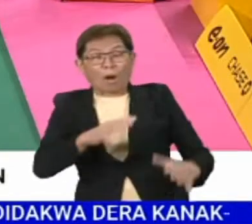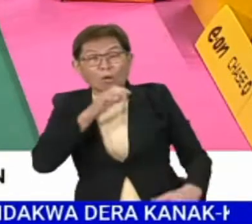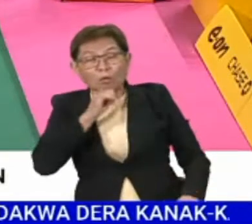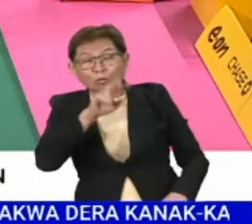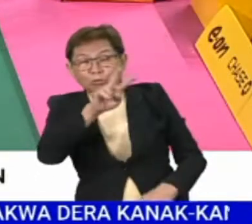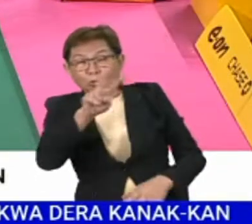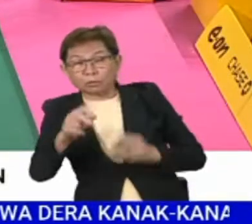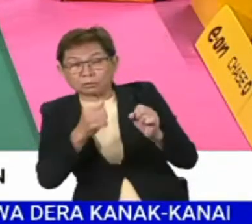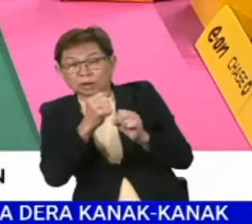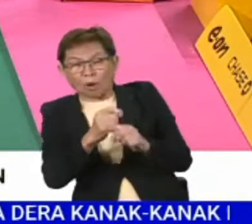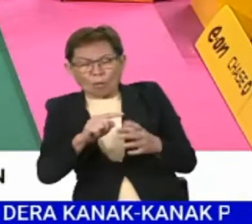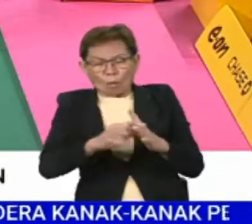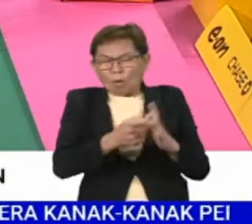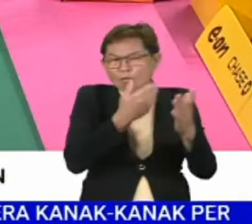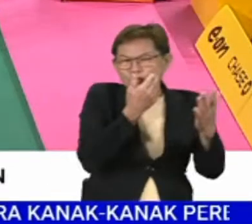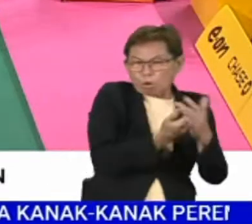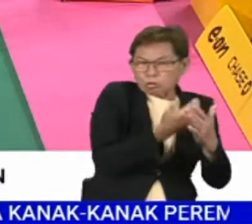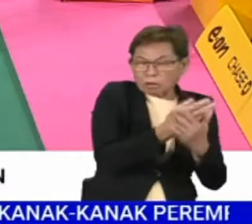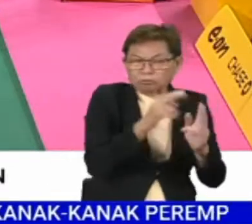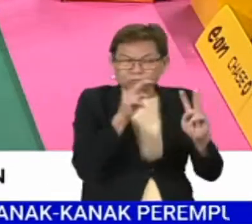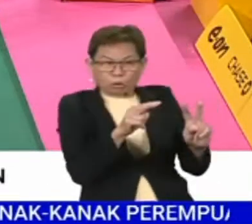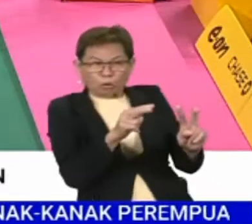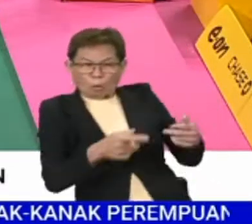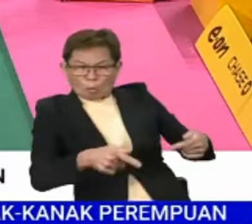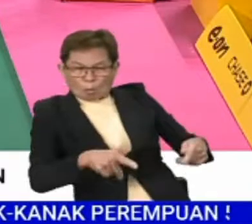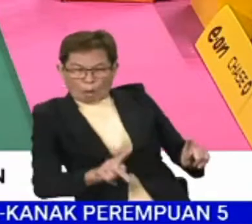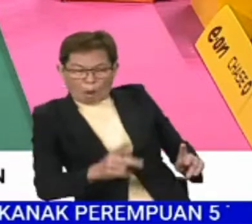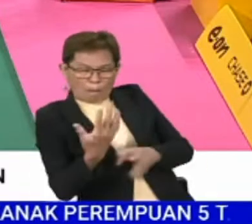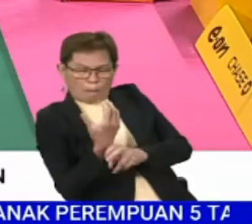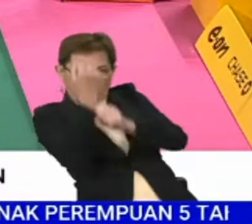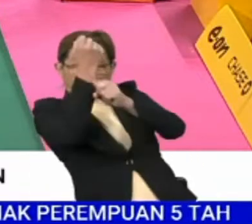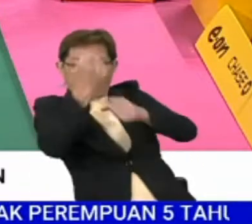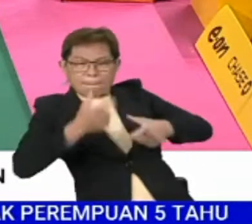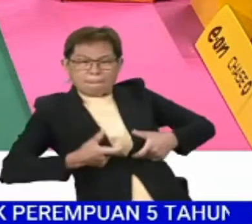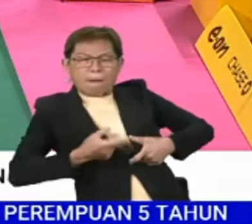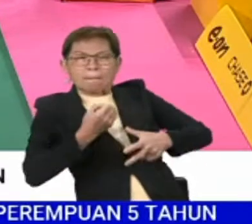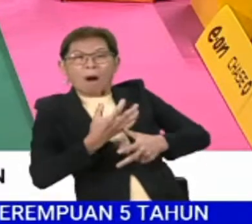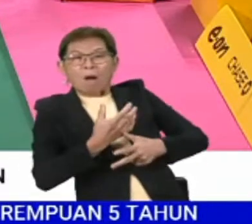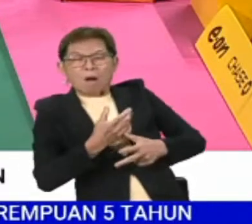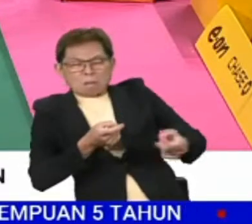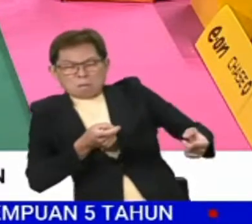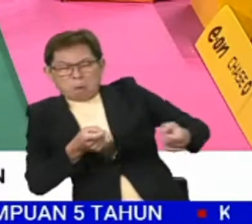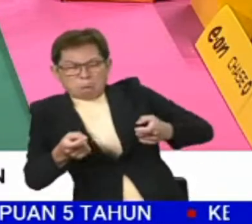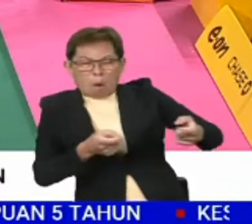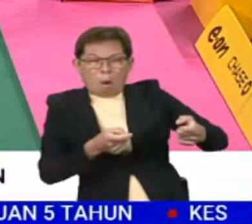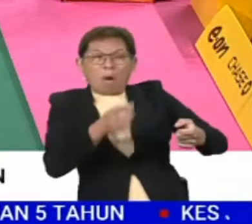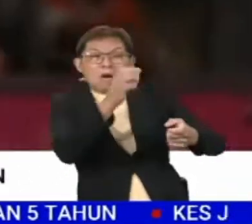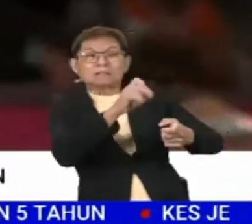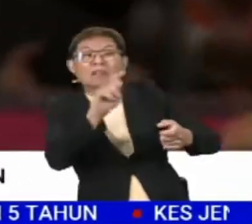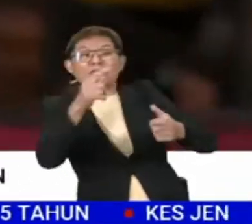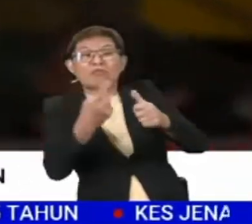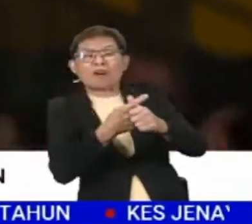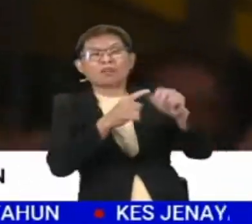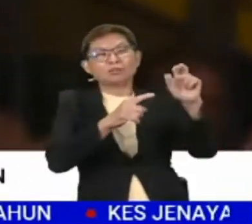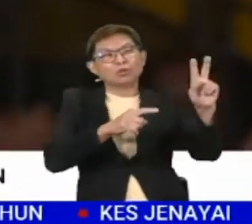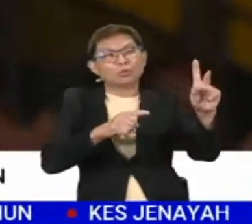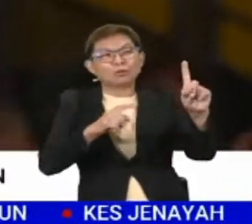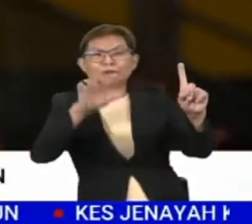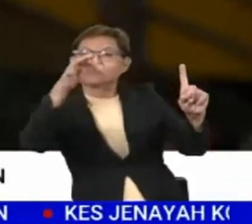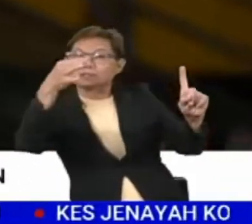22 tahun itu bermula baik janji lihat berpeluang meraih emas apabila mendominasi set pertama